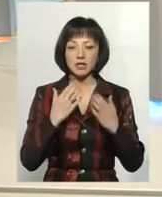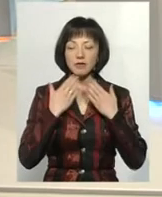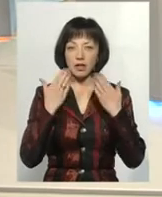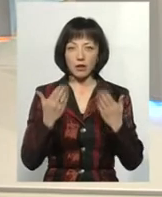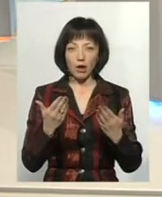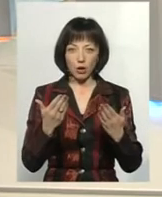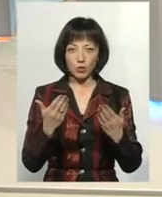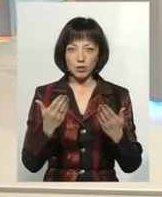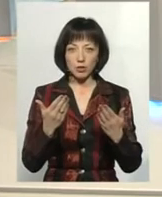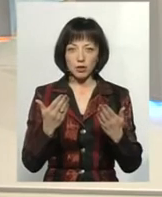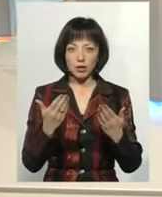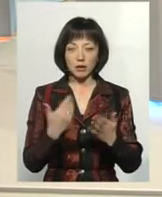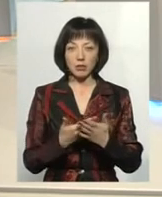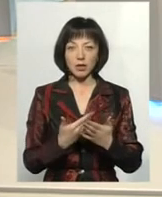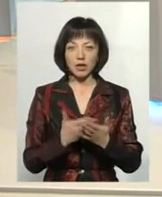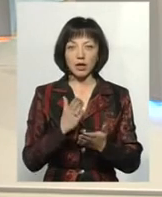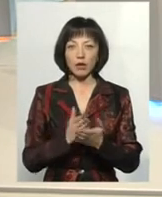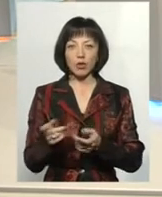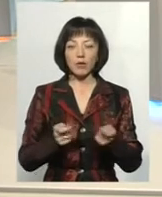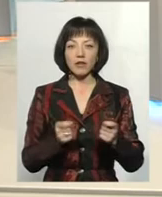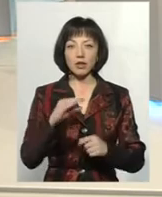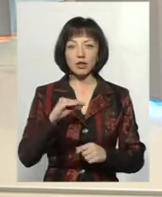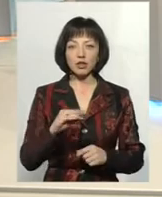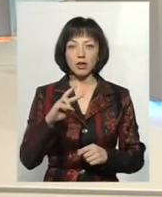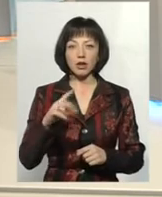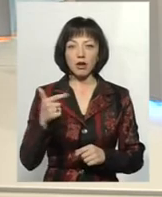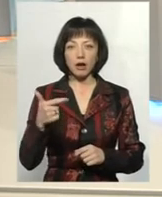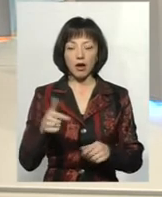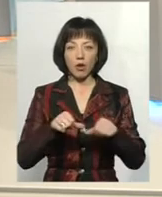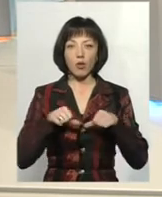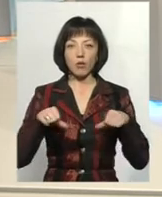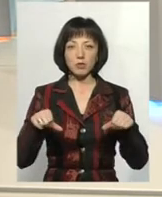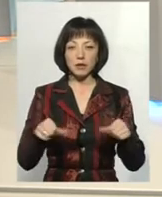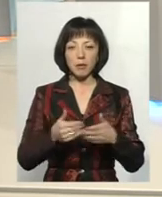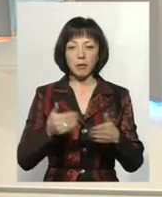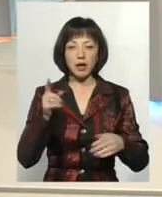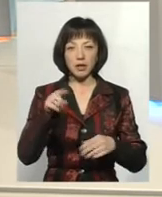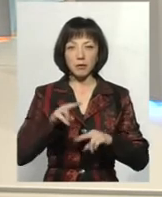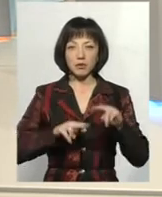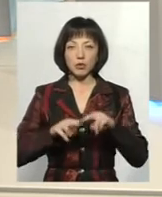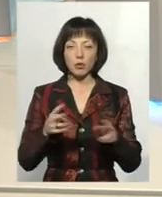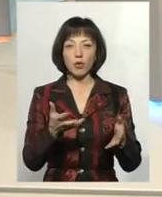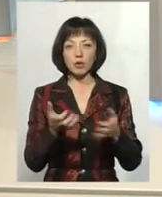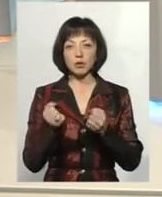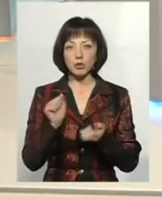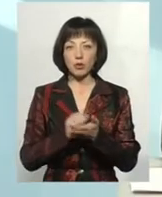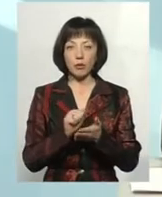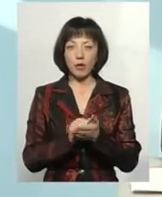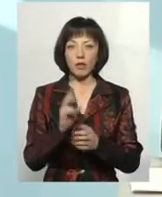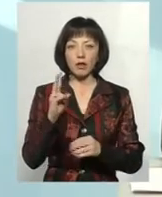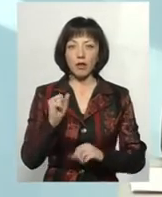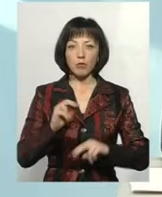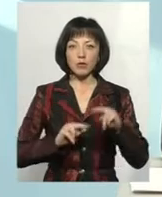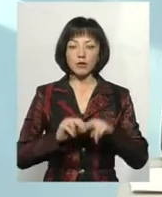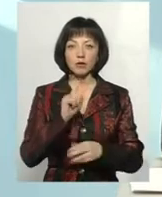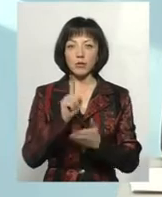звертаються, наприклад, є управління ЖКГ комісія, яка повинна перед тим, як забудовувати, як получають документи на будівництво, вони